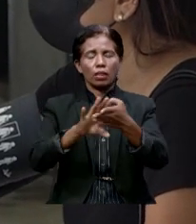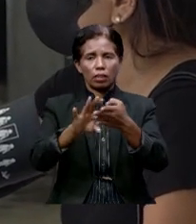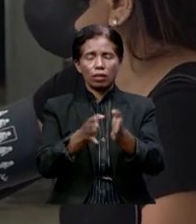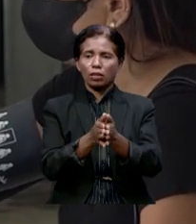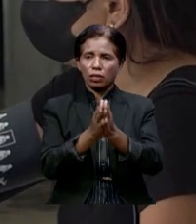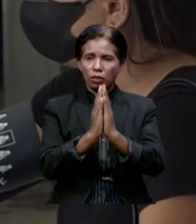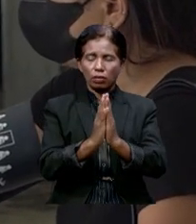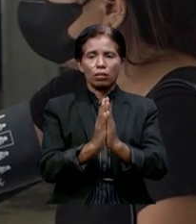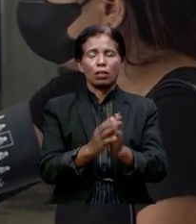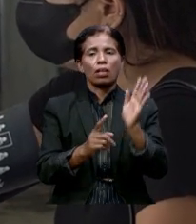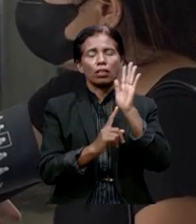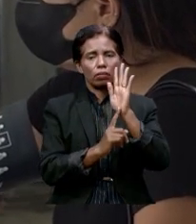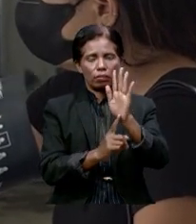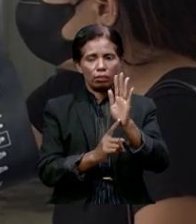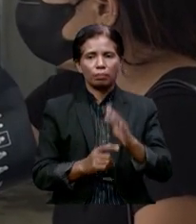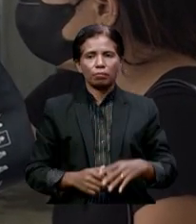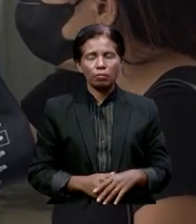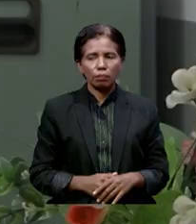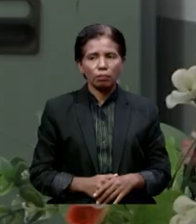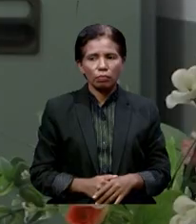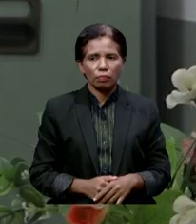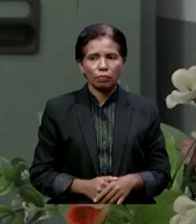facilidade saúde sira hato ai moruk ya